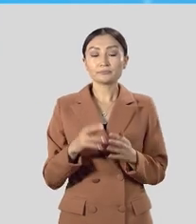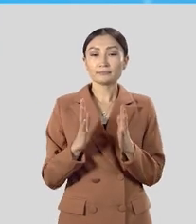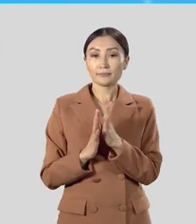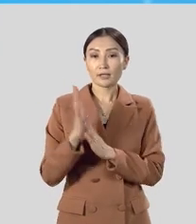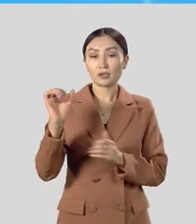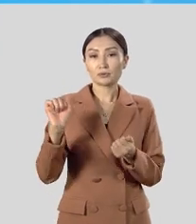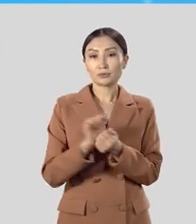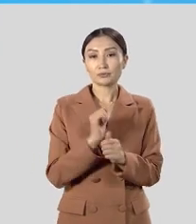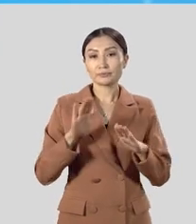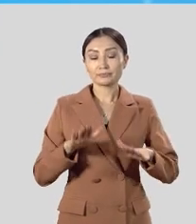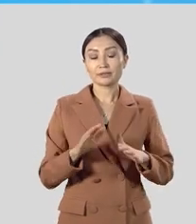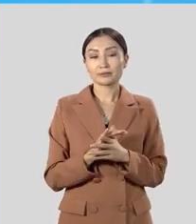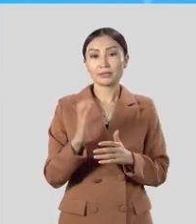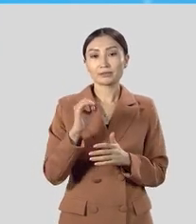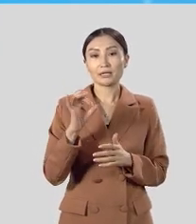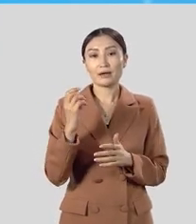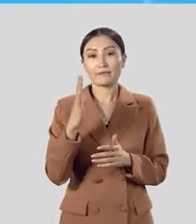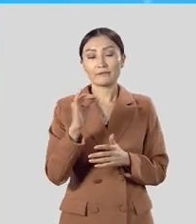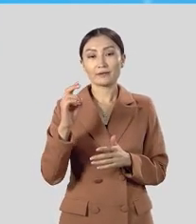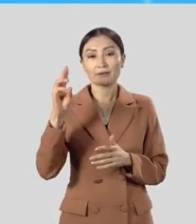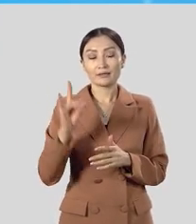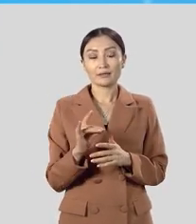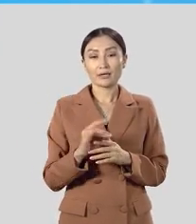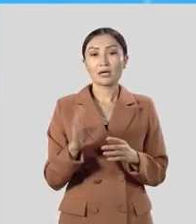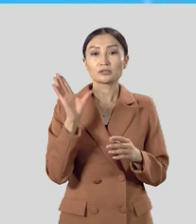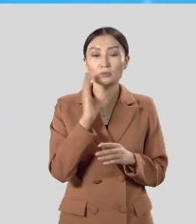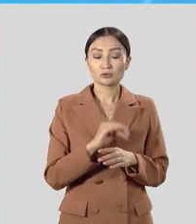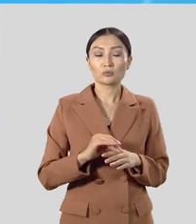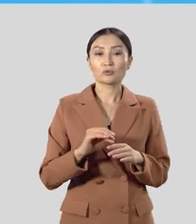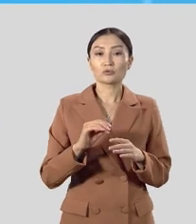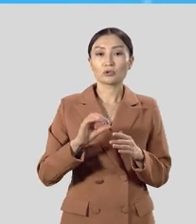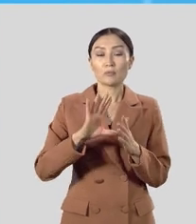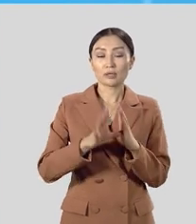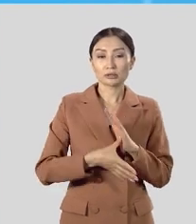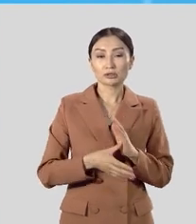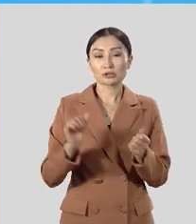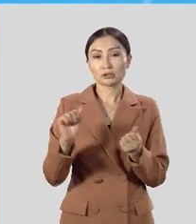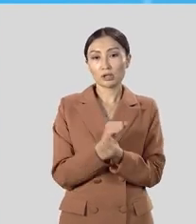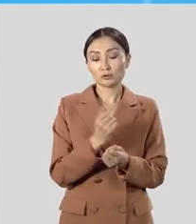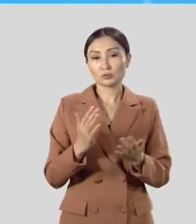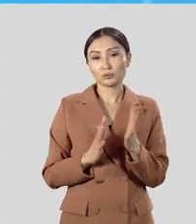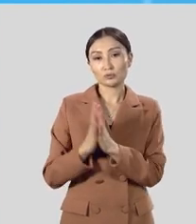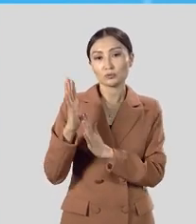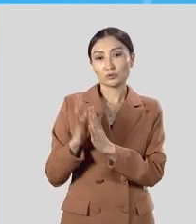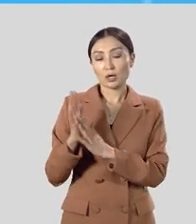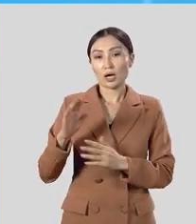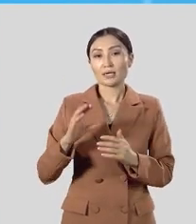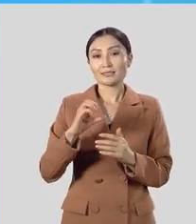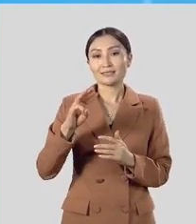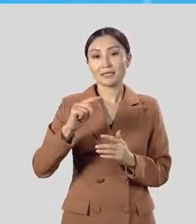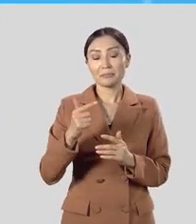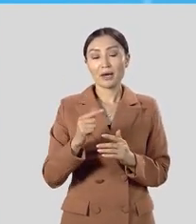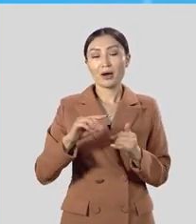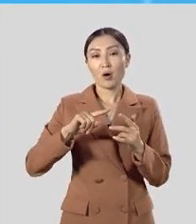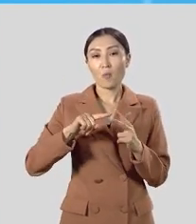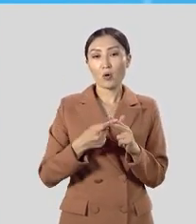Растения сухих мест, ксерофиты, способны переносить продолжительную засуху. Они обитают в степях, полупустынях и